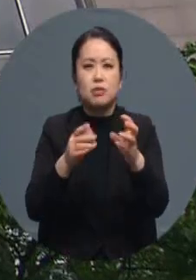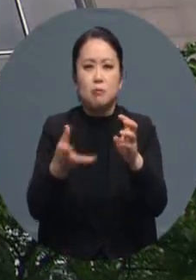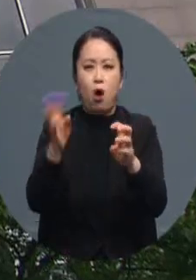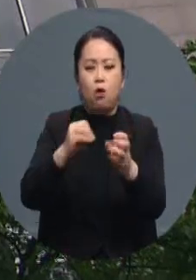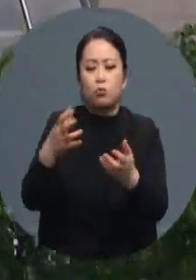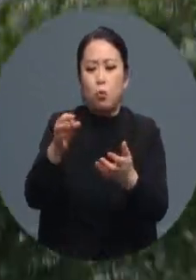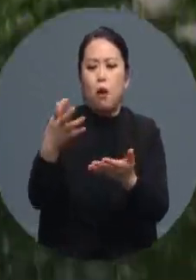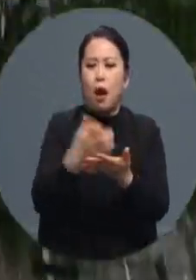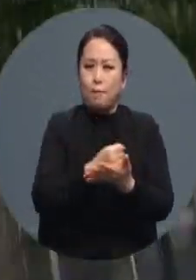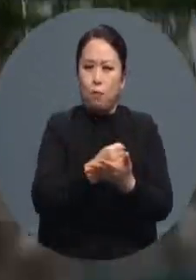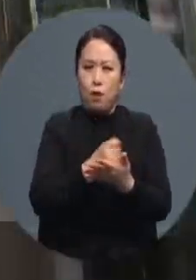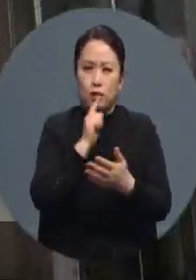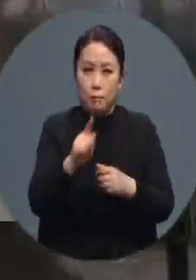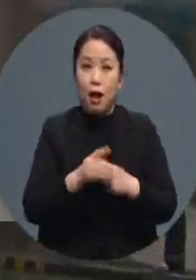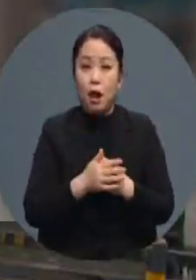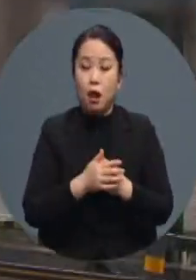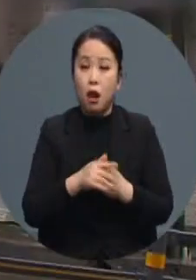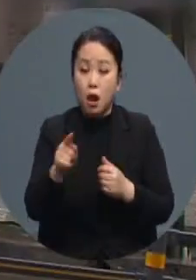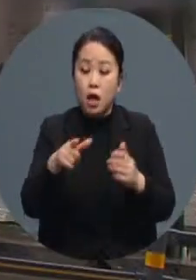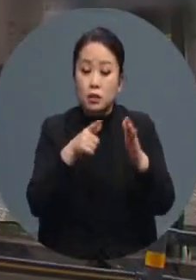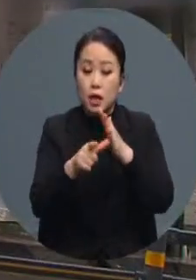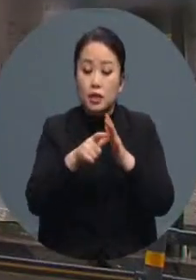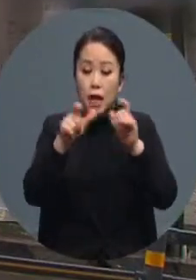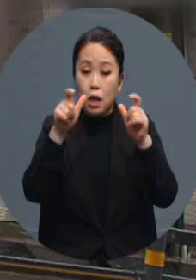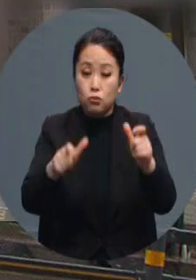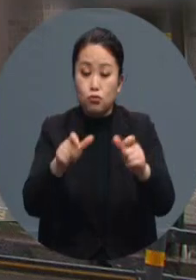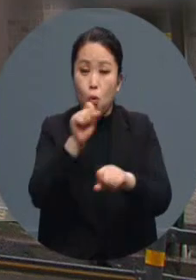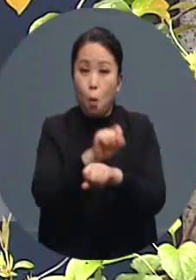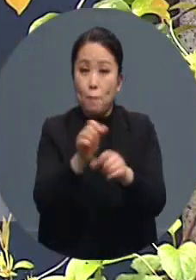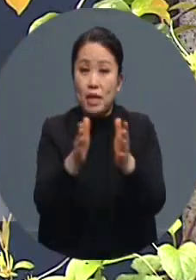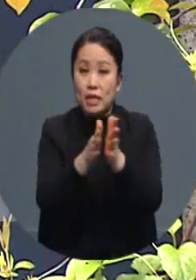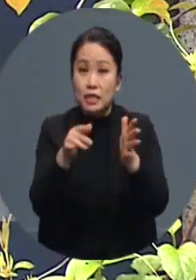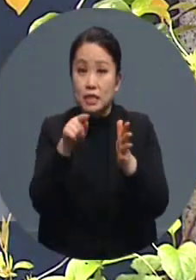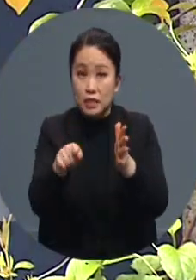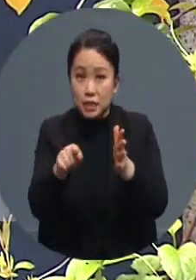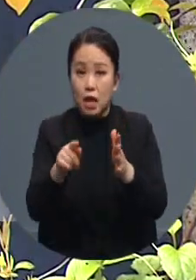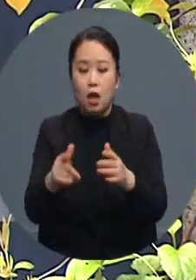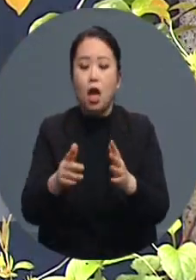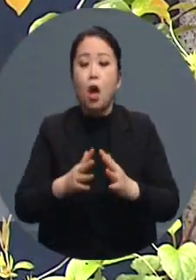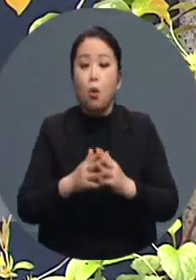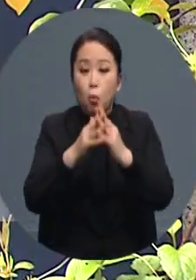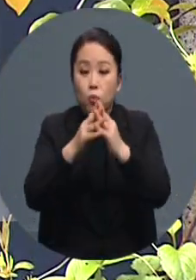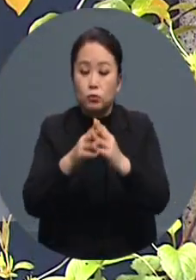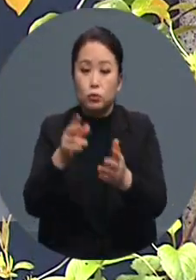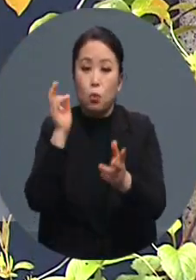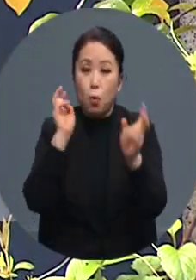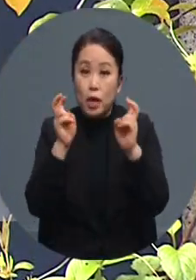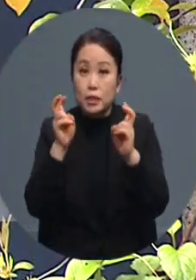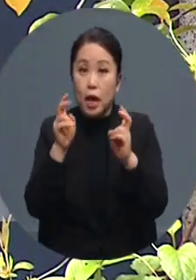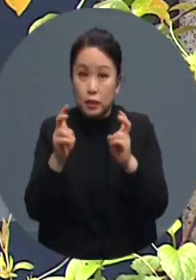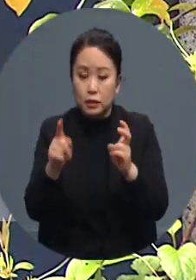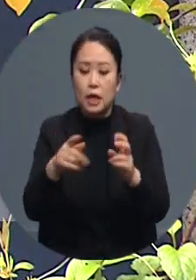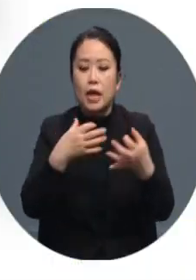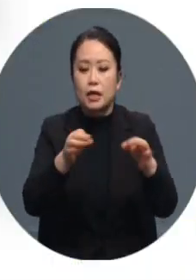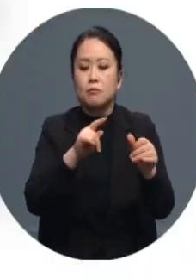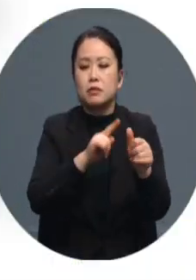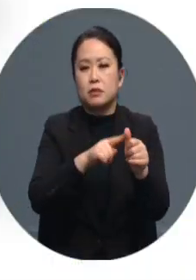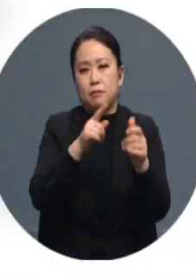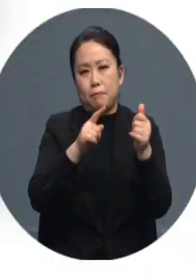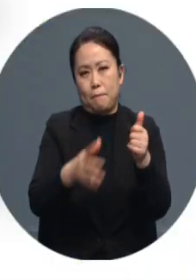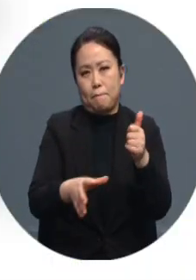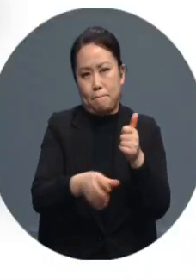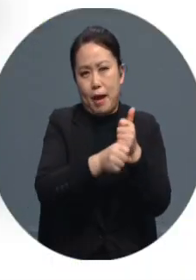43대가 거주 중인 사상구의이 오피스텔의 건축주와 시공사는 모두 김씨가 대표로 있는 법인의 자회사들입니다